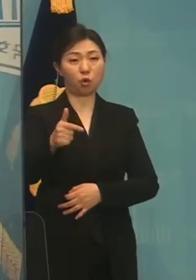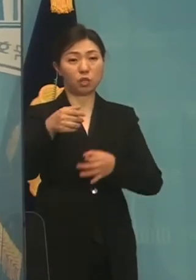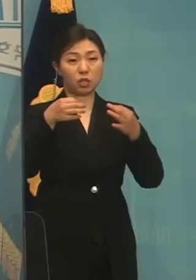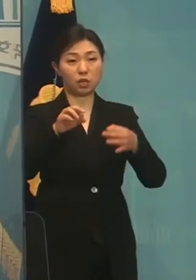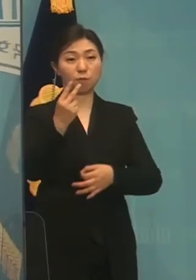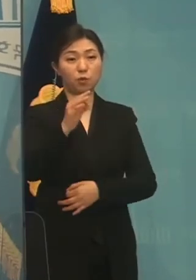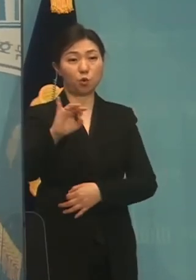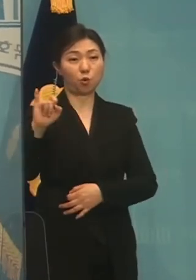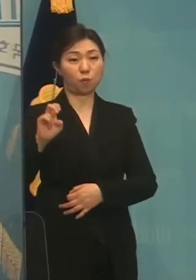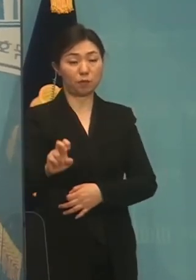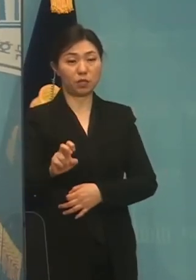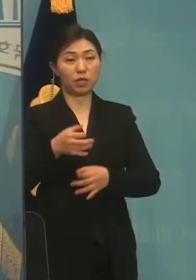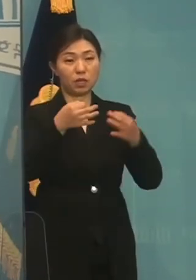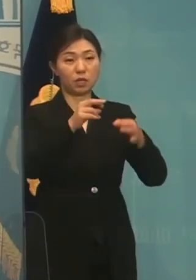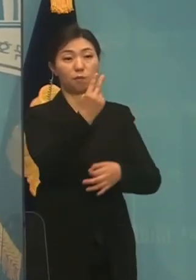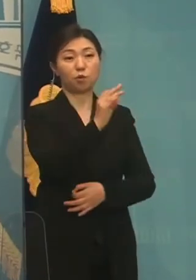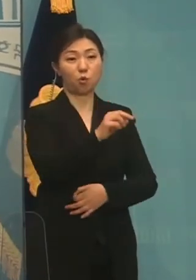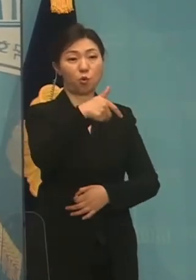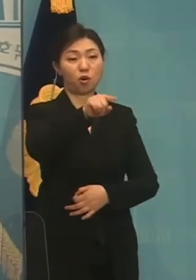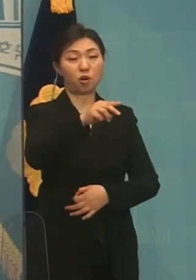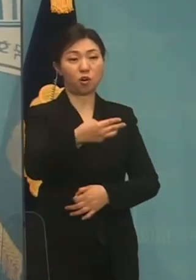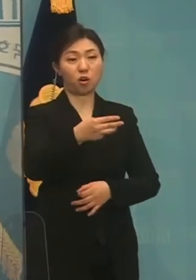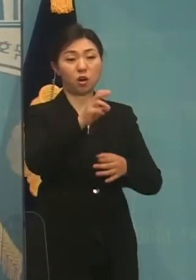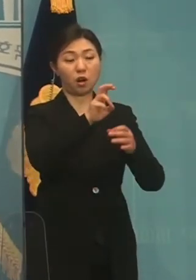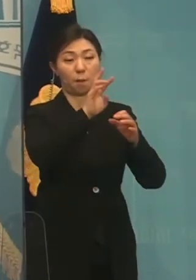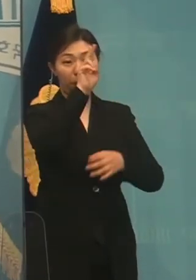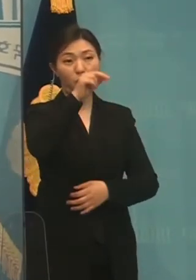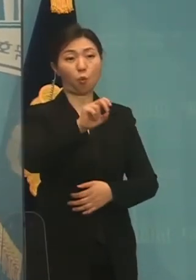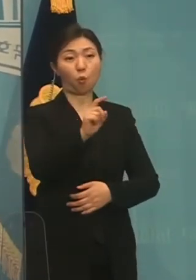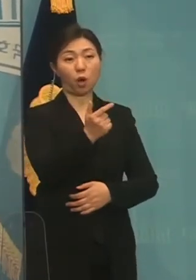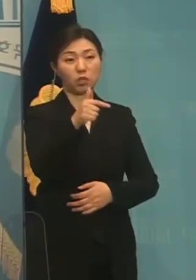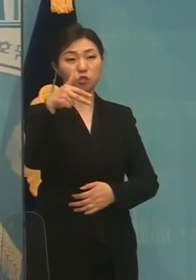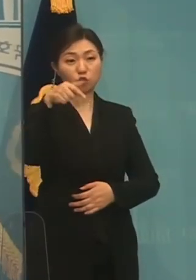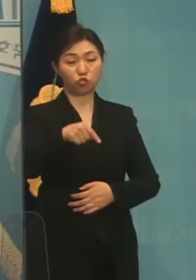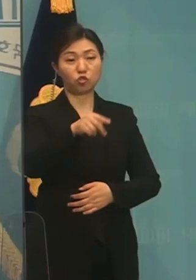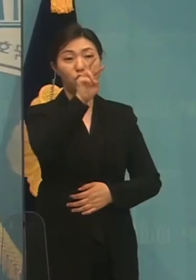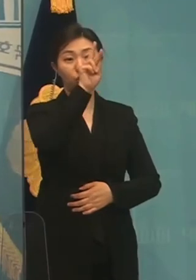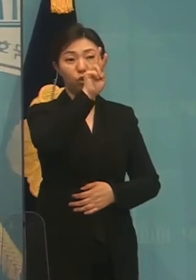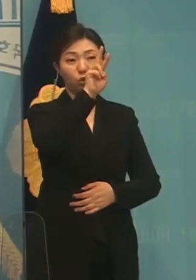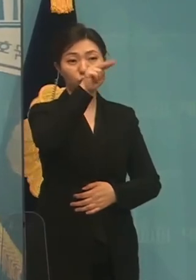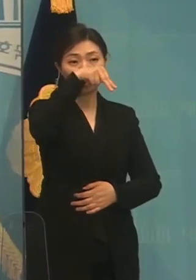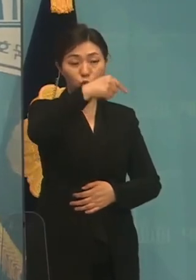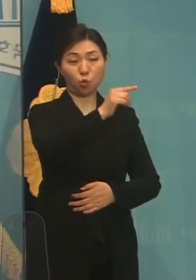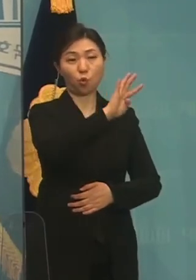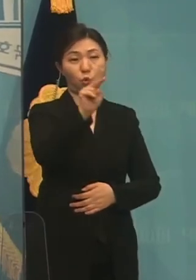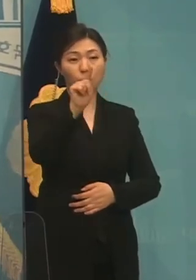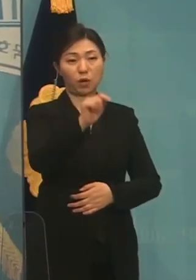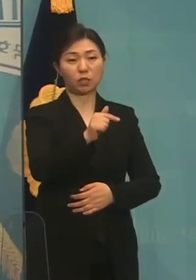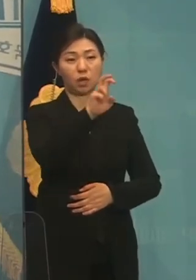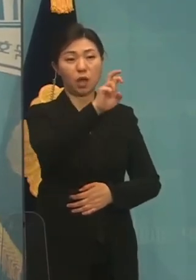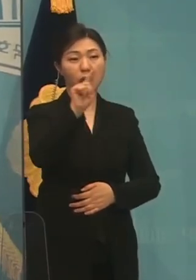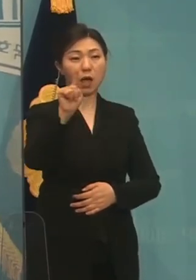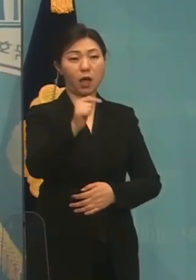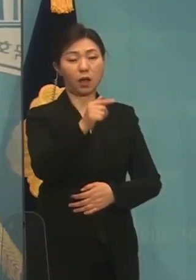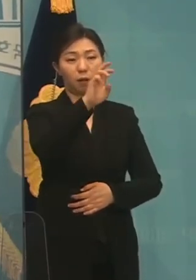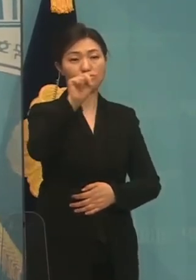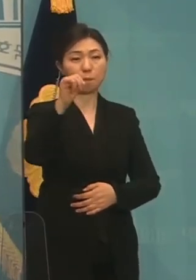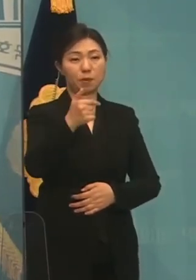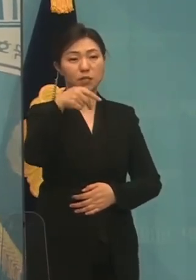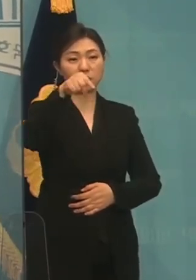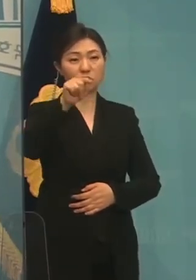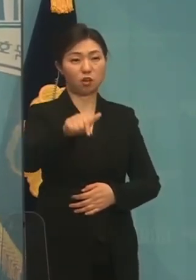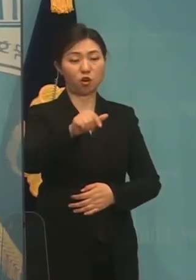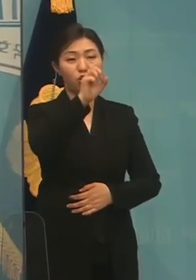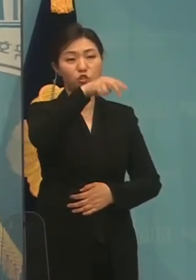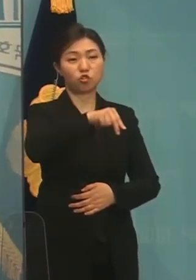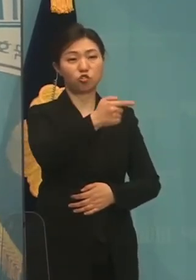김영민, 김원희, 김홍걸, 민영배, 박완주, 소동영, 소병훈, 신정훈, 안민석, 이성원, 유정주,